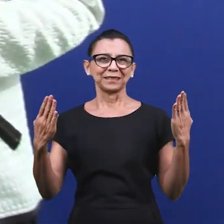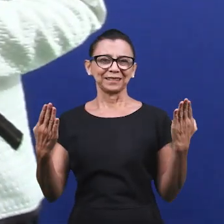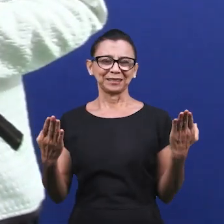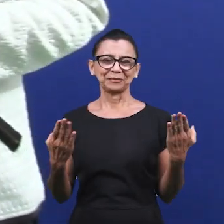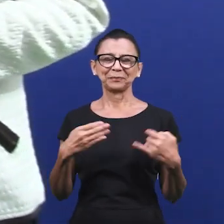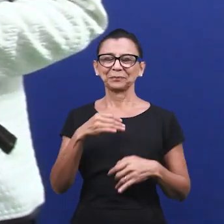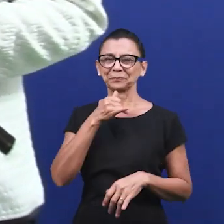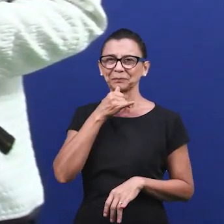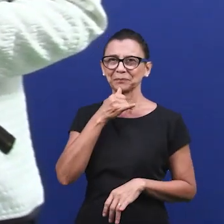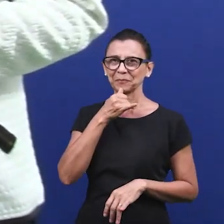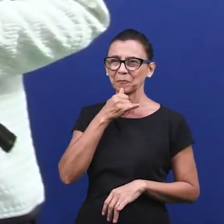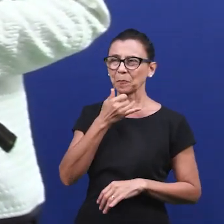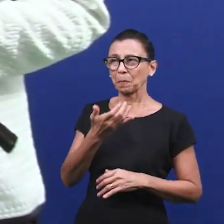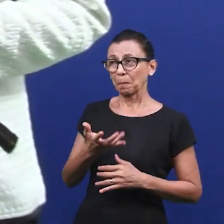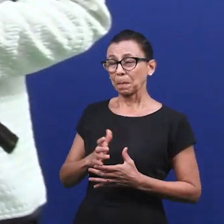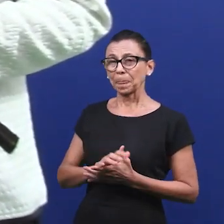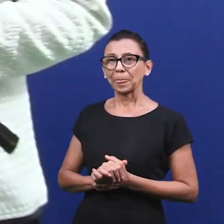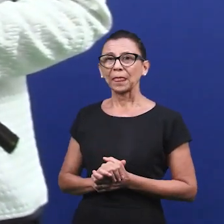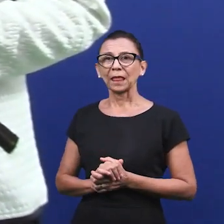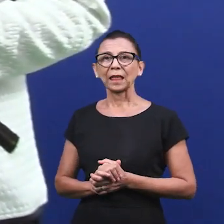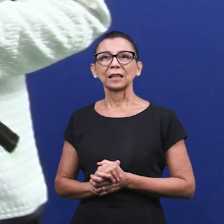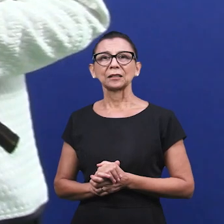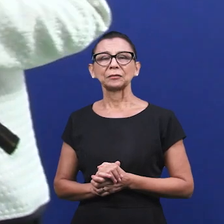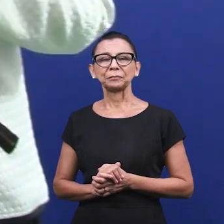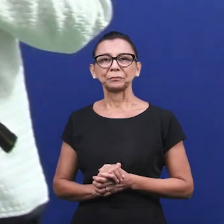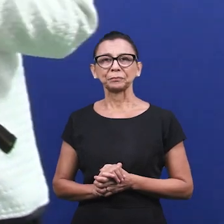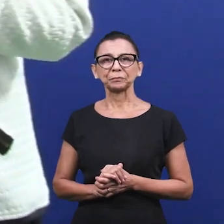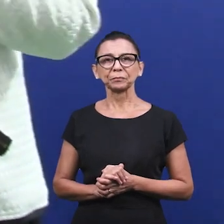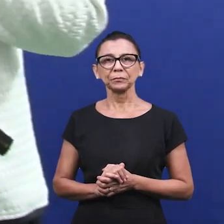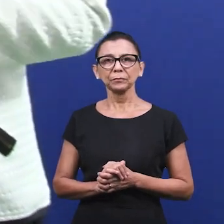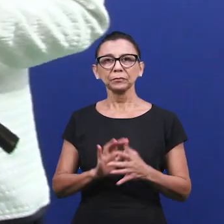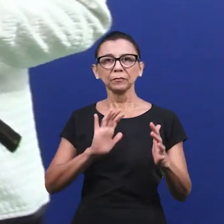portes. Exemple, à travers